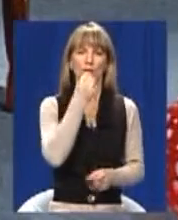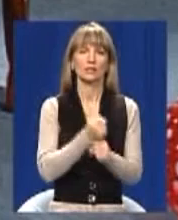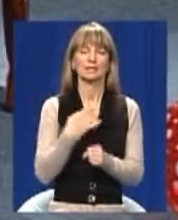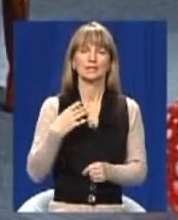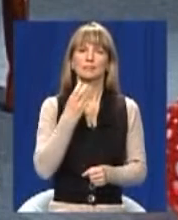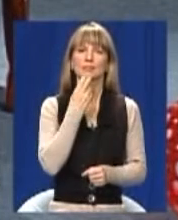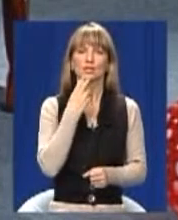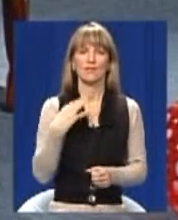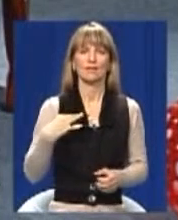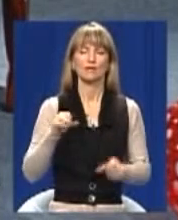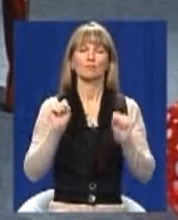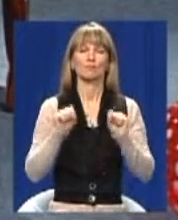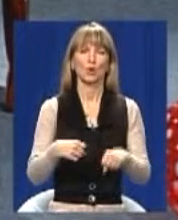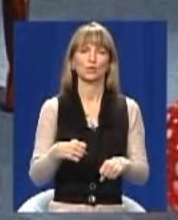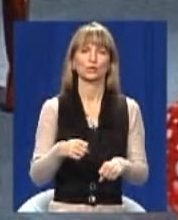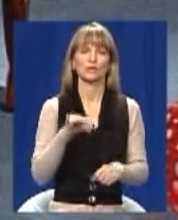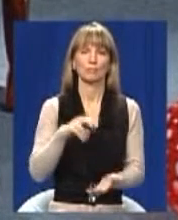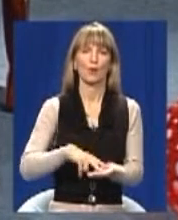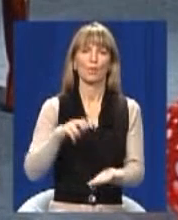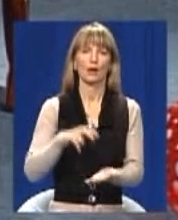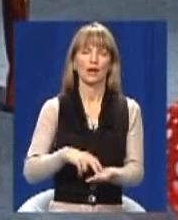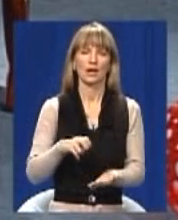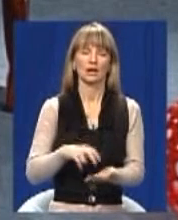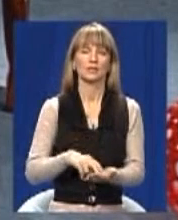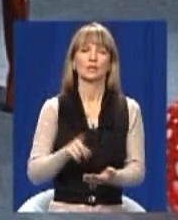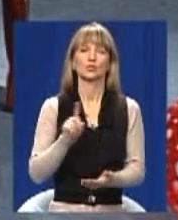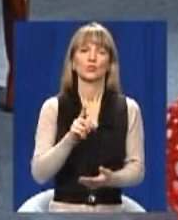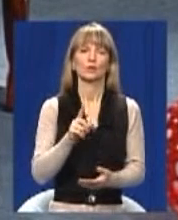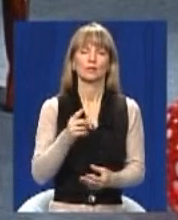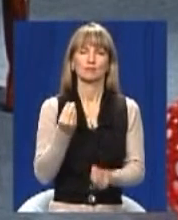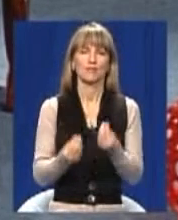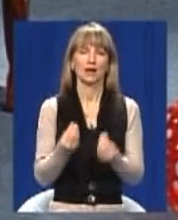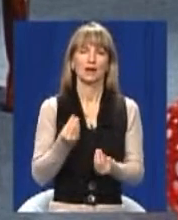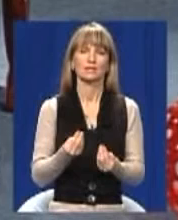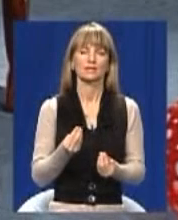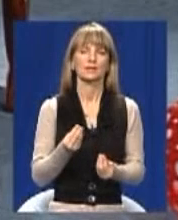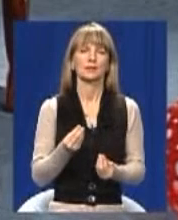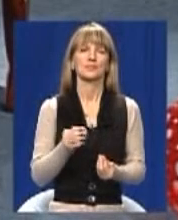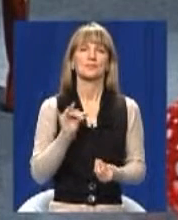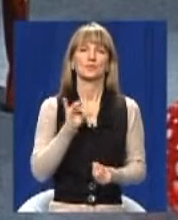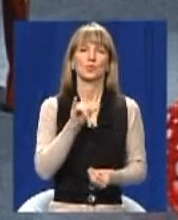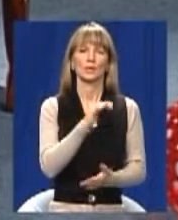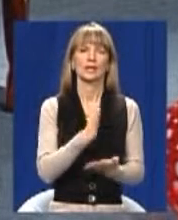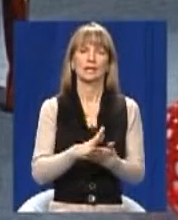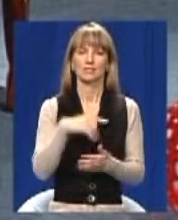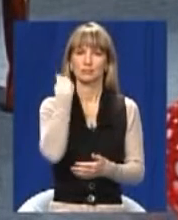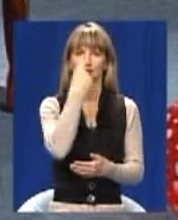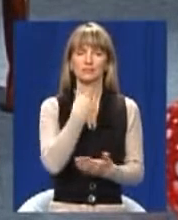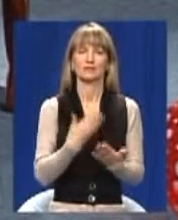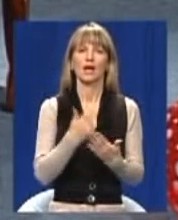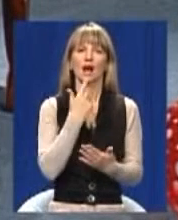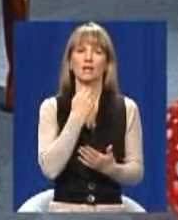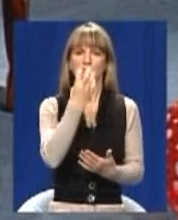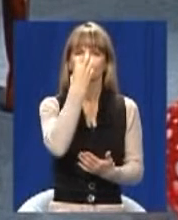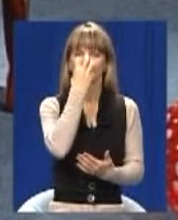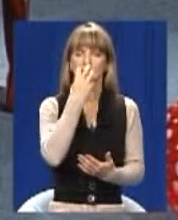ну так, клоуни, вони можуть там і попригати, і поскакати, і щось почудити. Ну, а також ще і у них є певний образ, наприклад, червоний